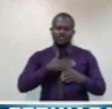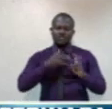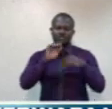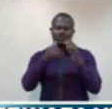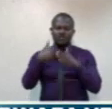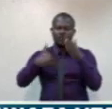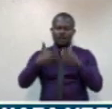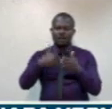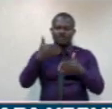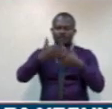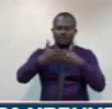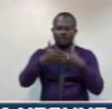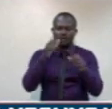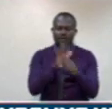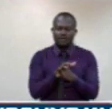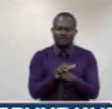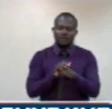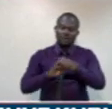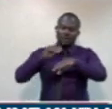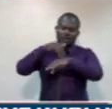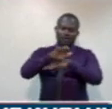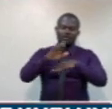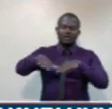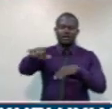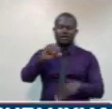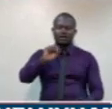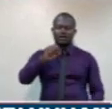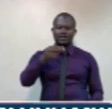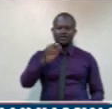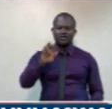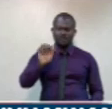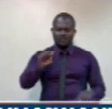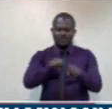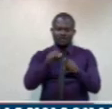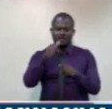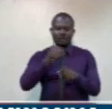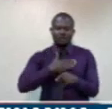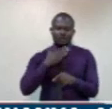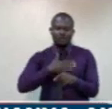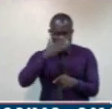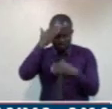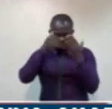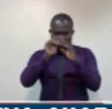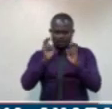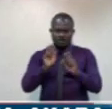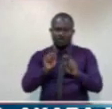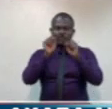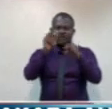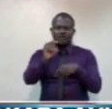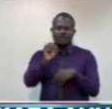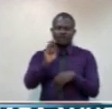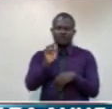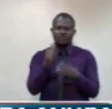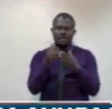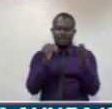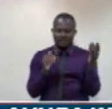hafi hatwegereye cyane batwoherezaga kurishyira yego naho twari twarahashimye kuba ko twajaga inemba mbere ariko